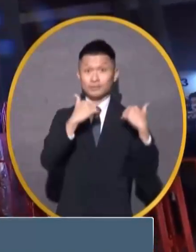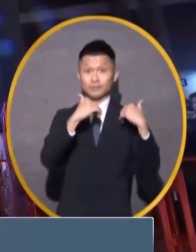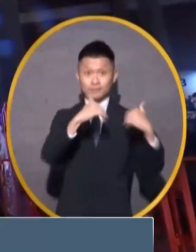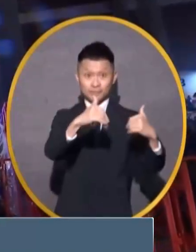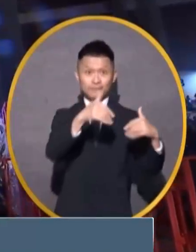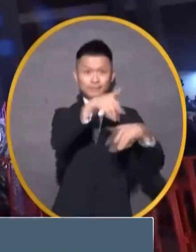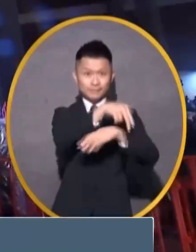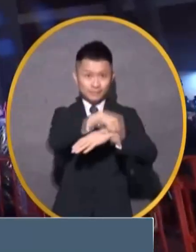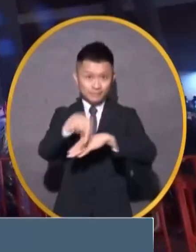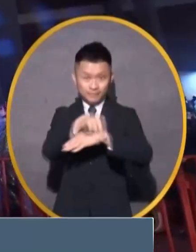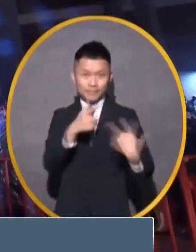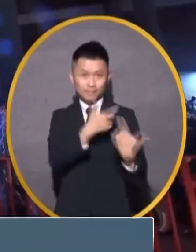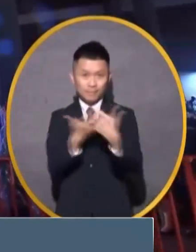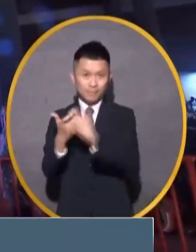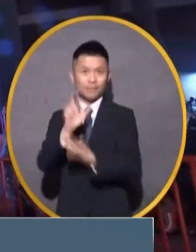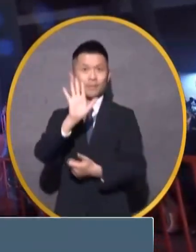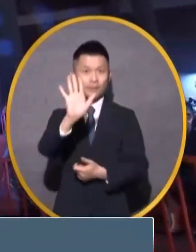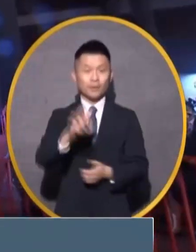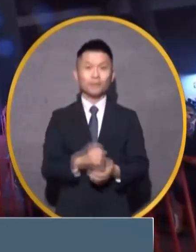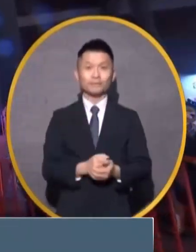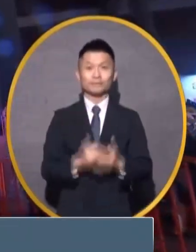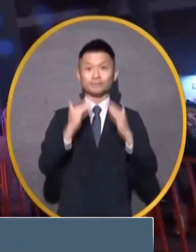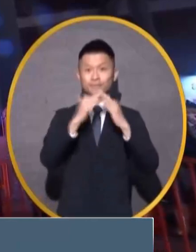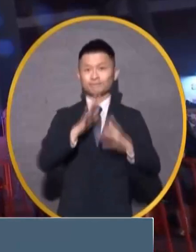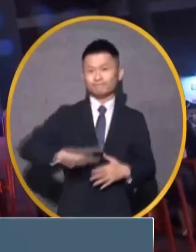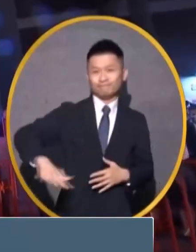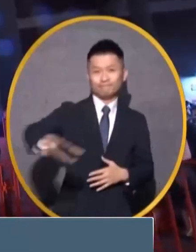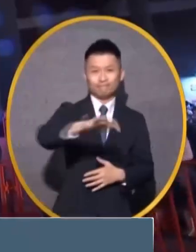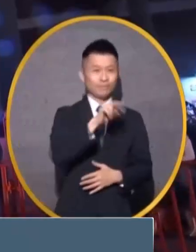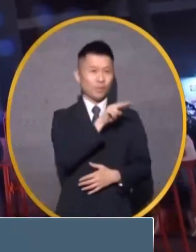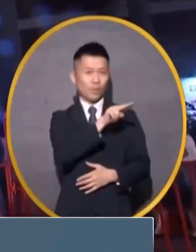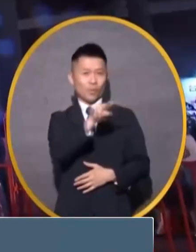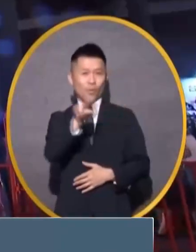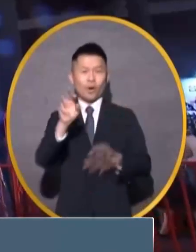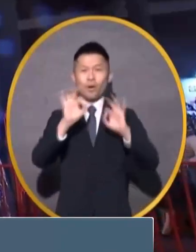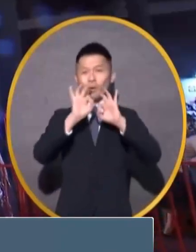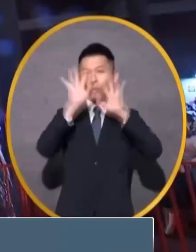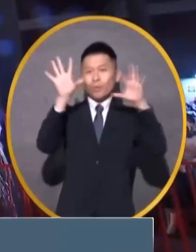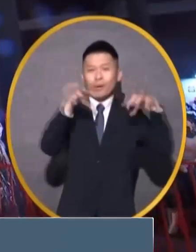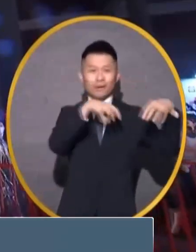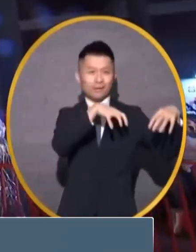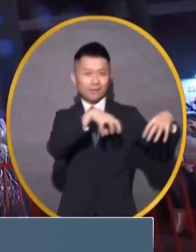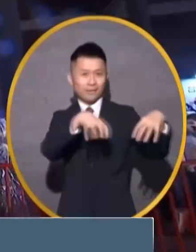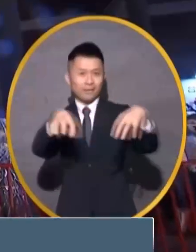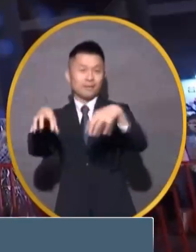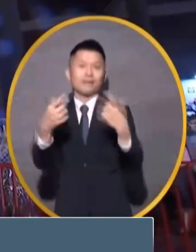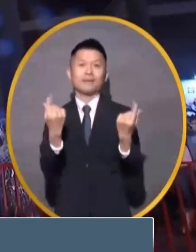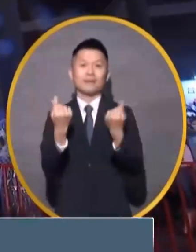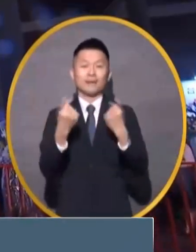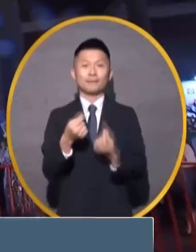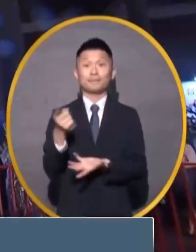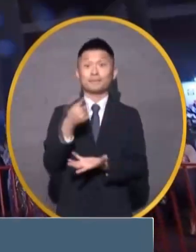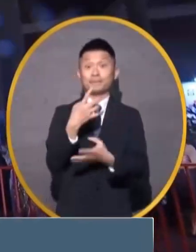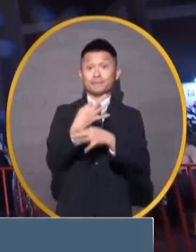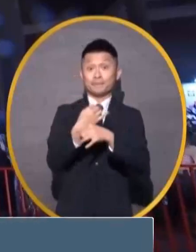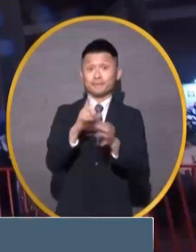结合，形成整座城市宛如光廊。在元宵佳节，我们让